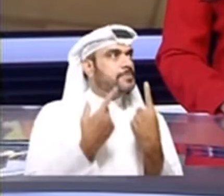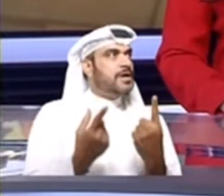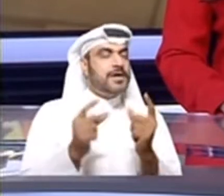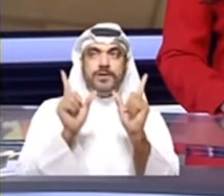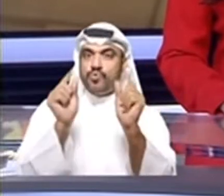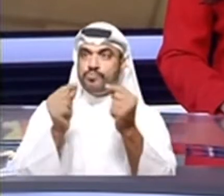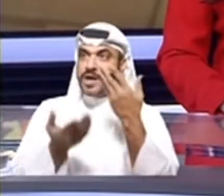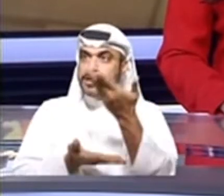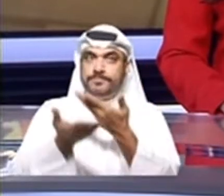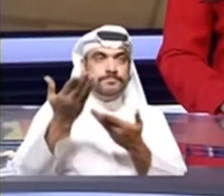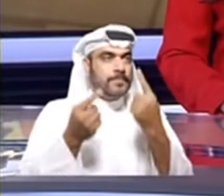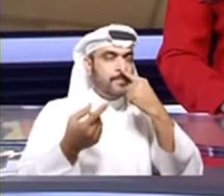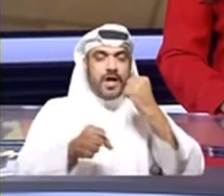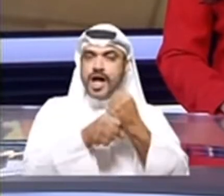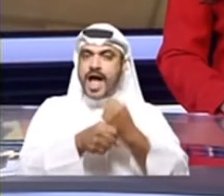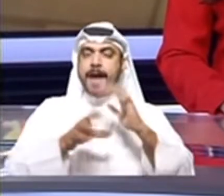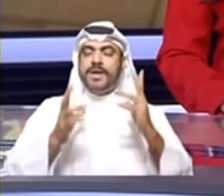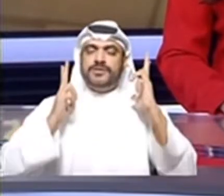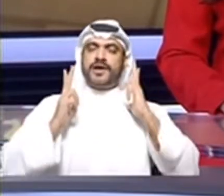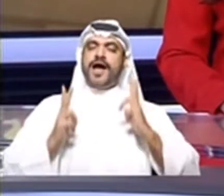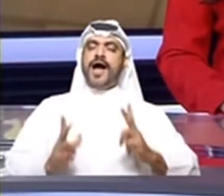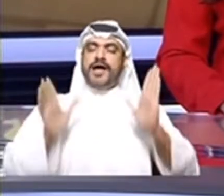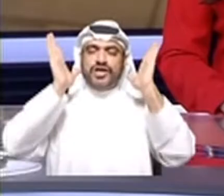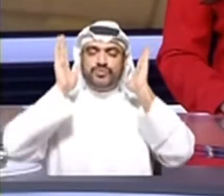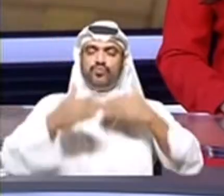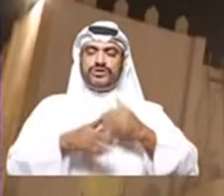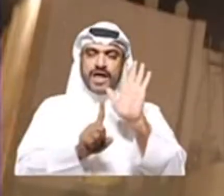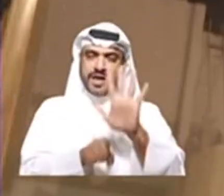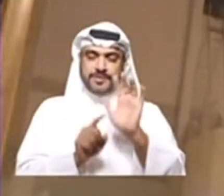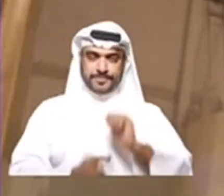الرمضانية وسير العمل على راحة المصلين.